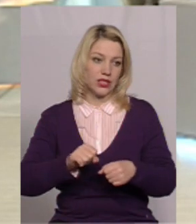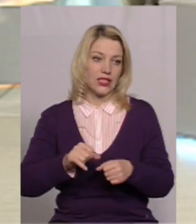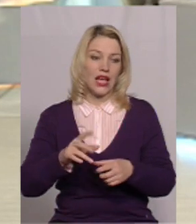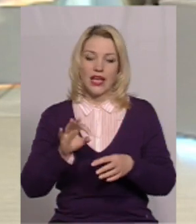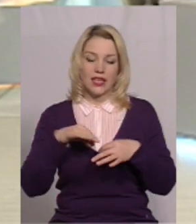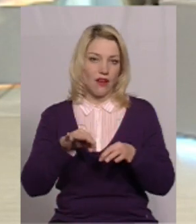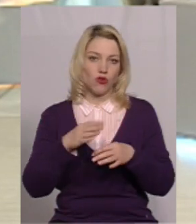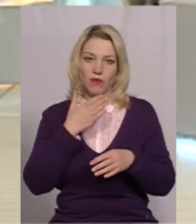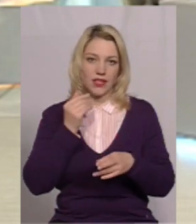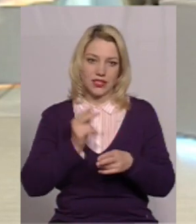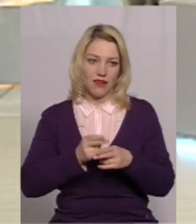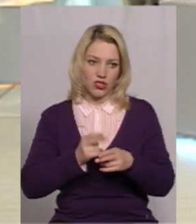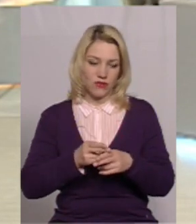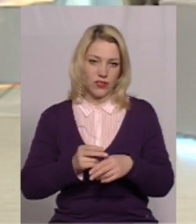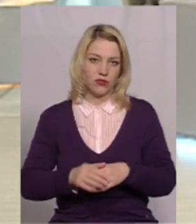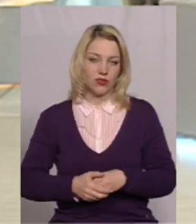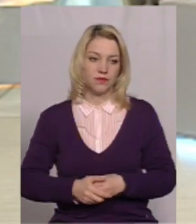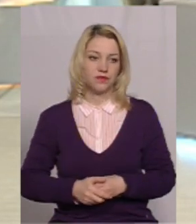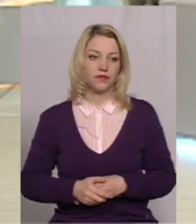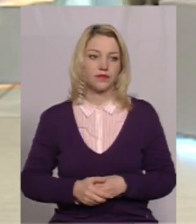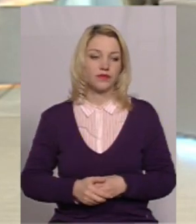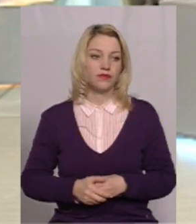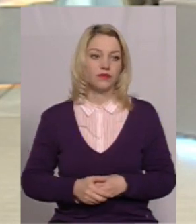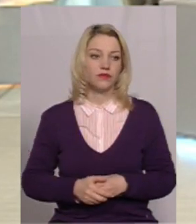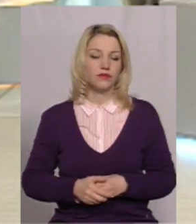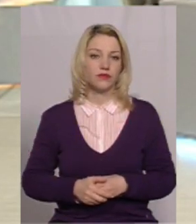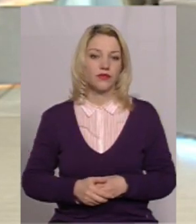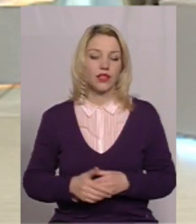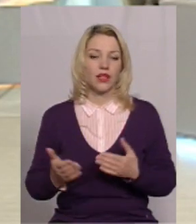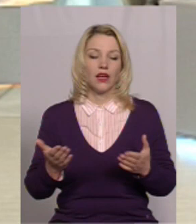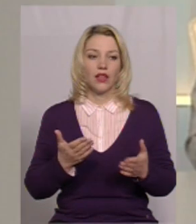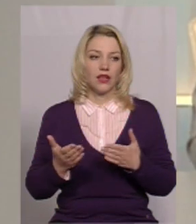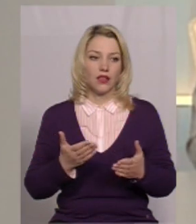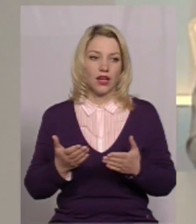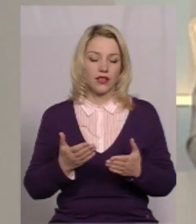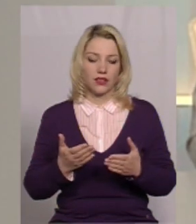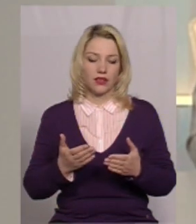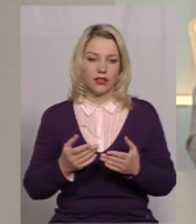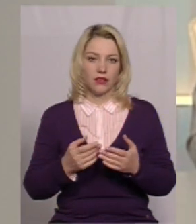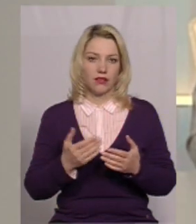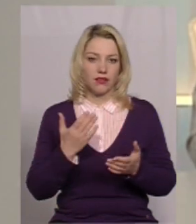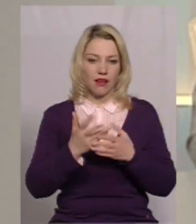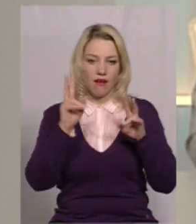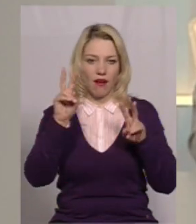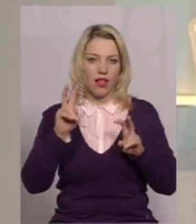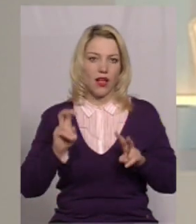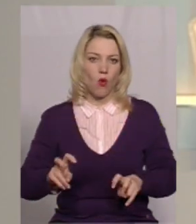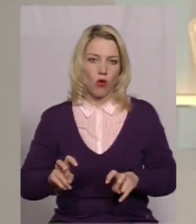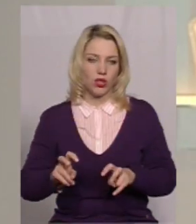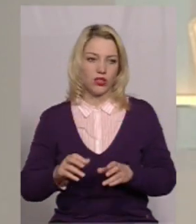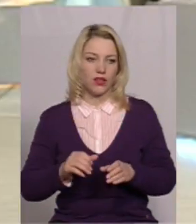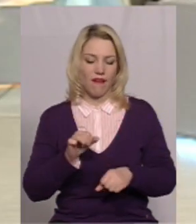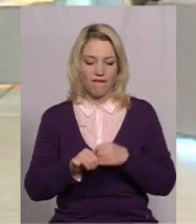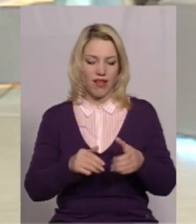їм особливо не заважають, та й вони особливо автомобілям не заважають. А які категорії велодоріжок існують? Вони